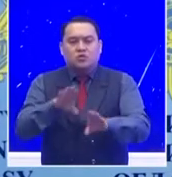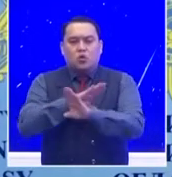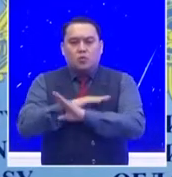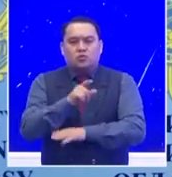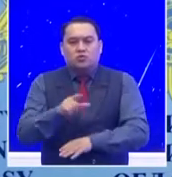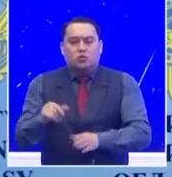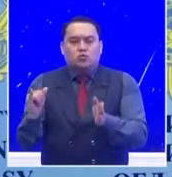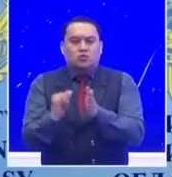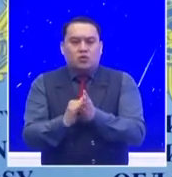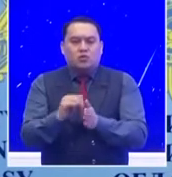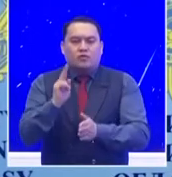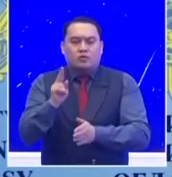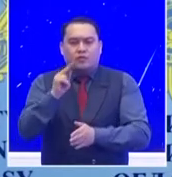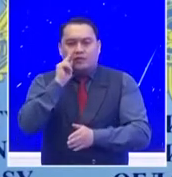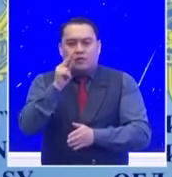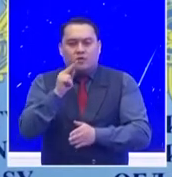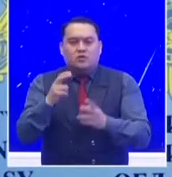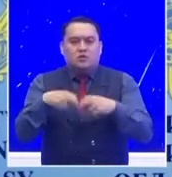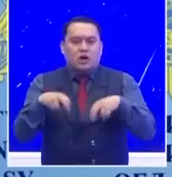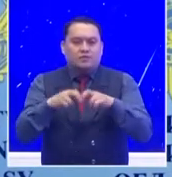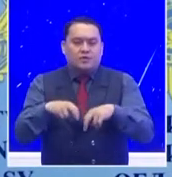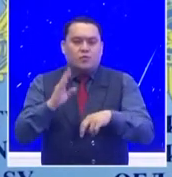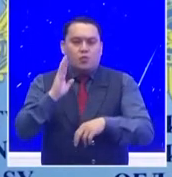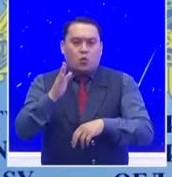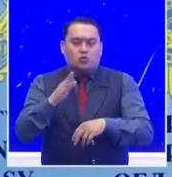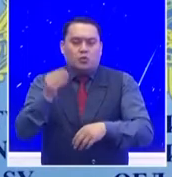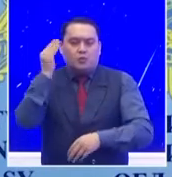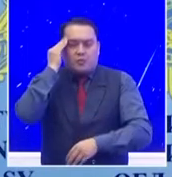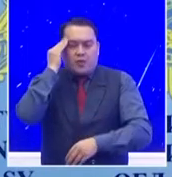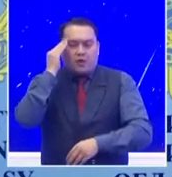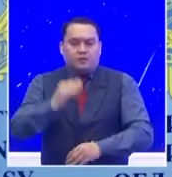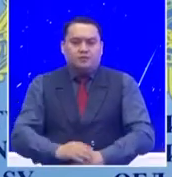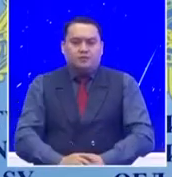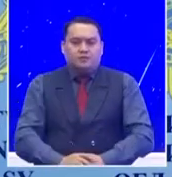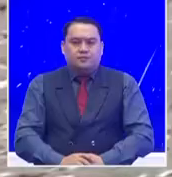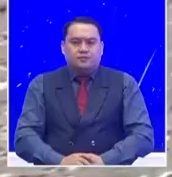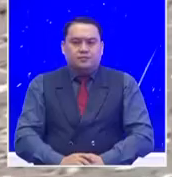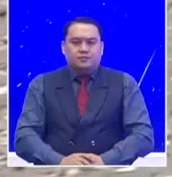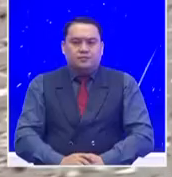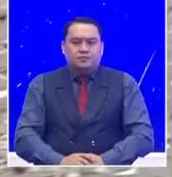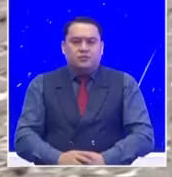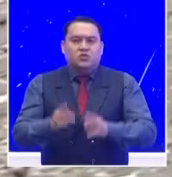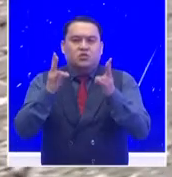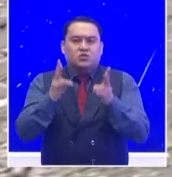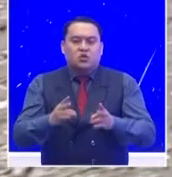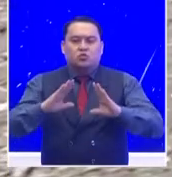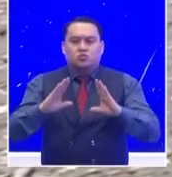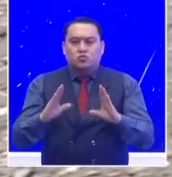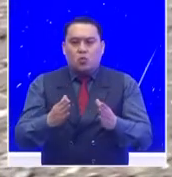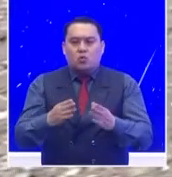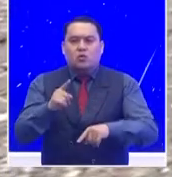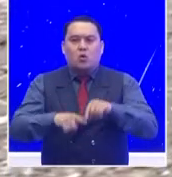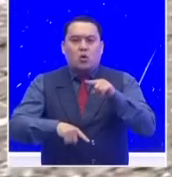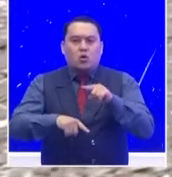человека будут установлены. По результатам экспертиз будет принято окончательное процессуальное решение. Несчастный случай стал сильным ударом для